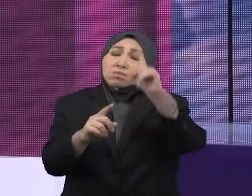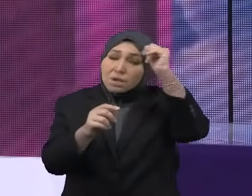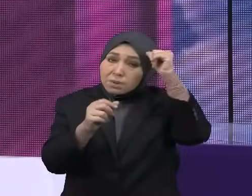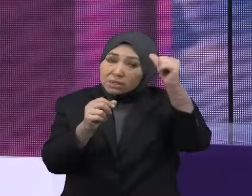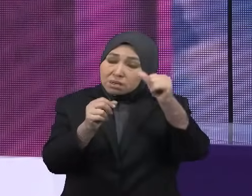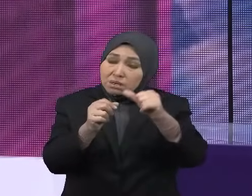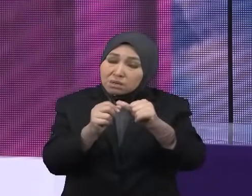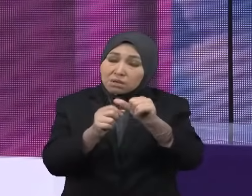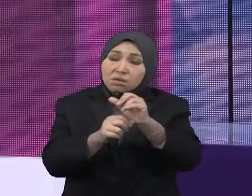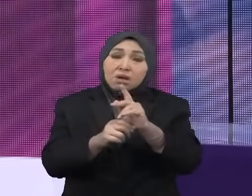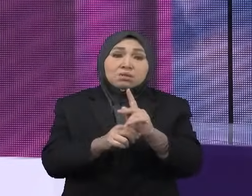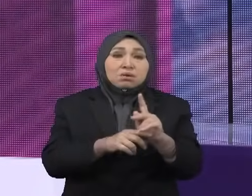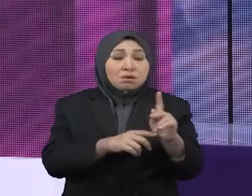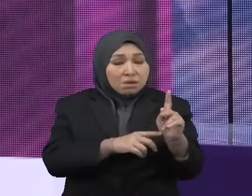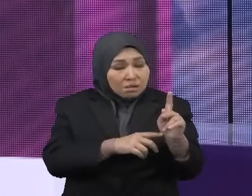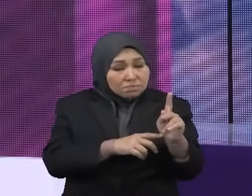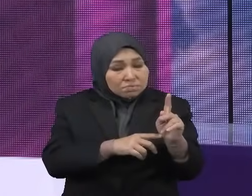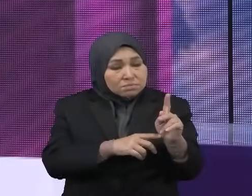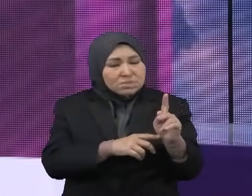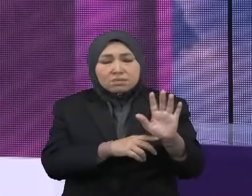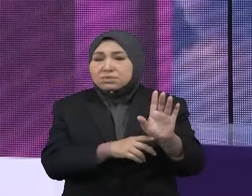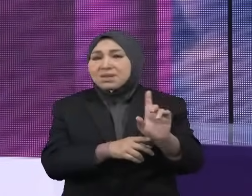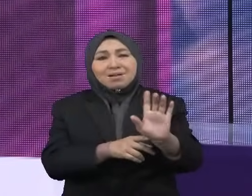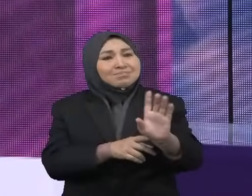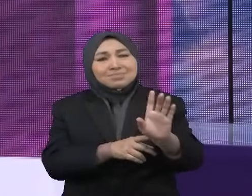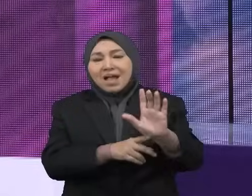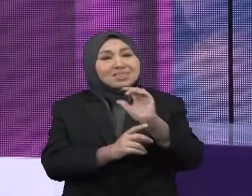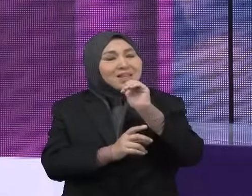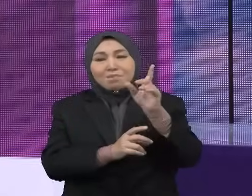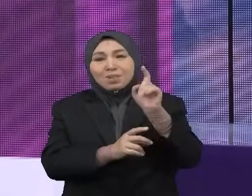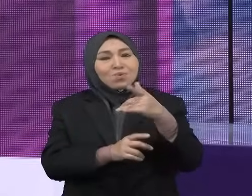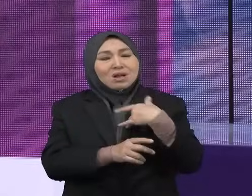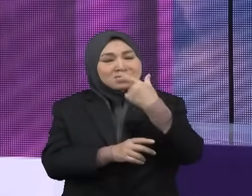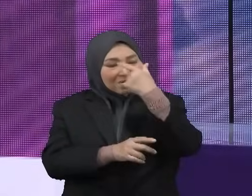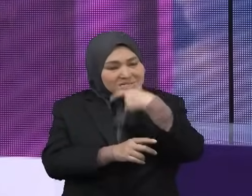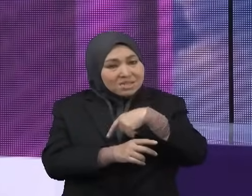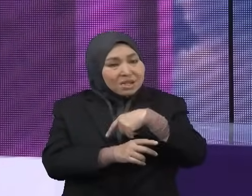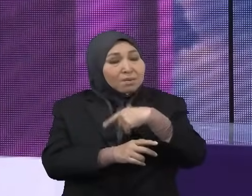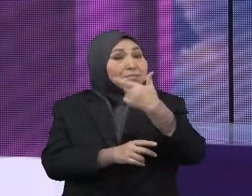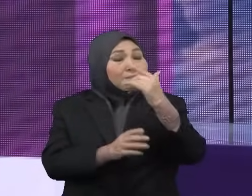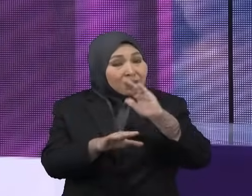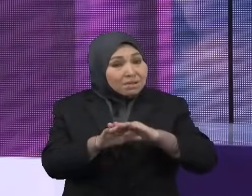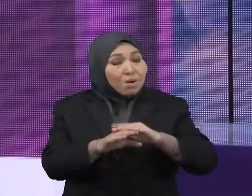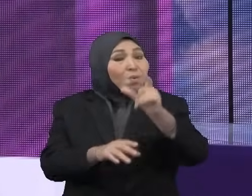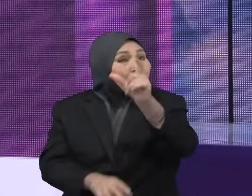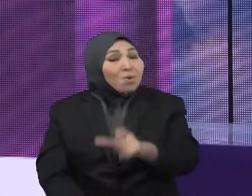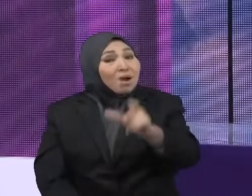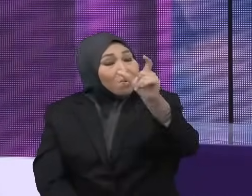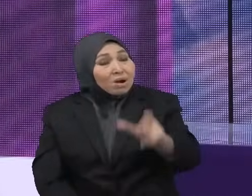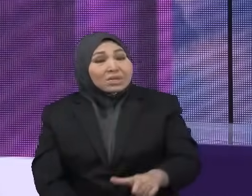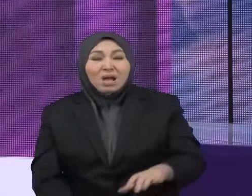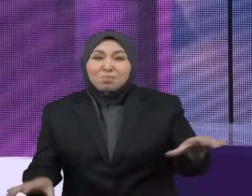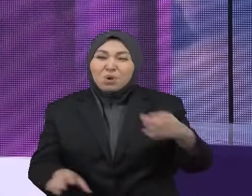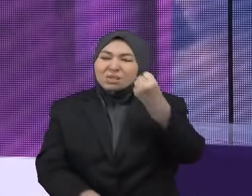mengingatkan, fala ta'sa 'alal qaumil fasiqin. Jangan rasa sedih kepada orang-orang yang